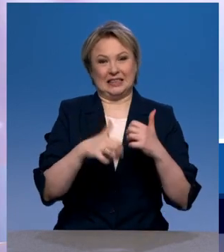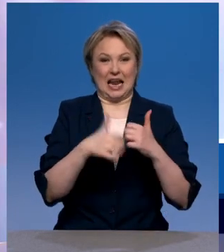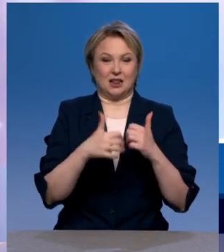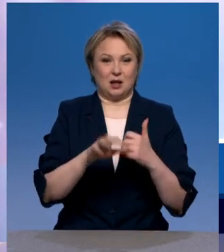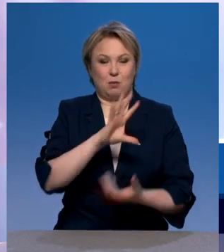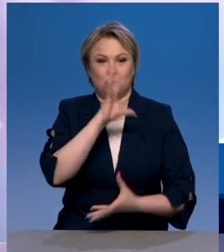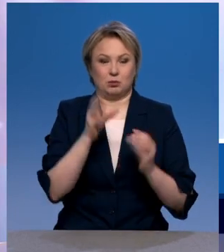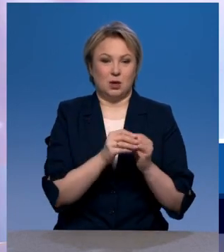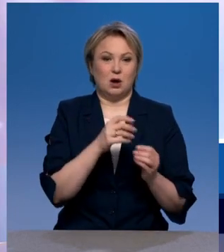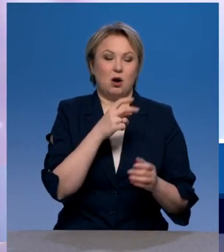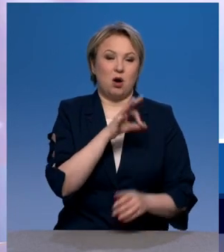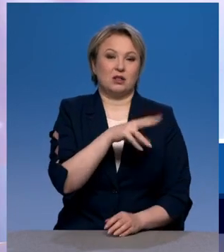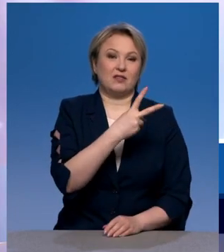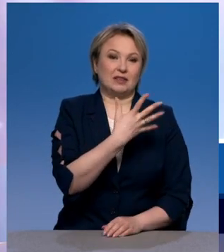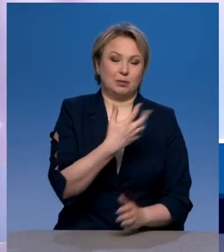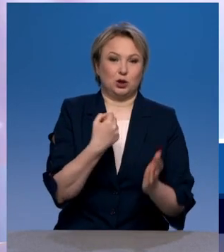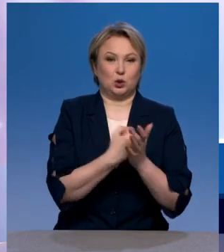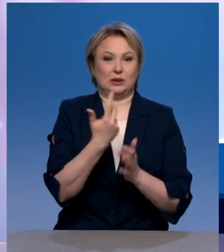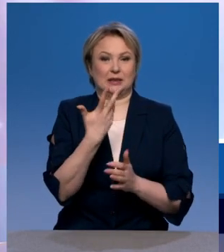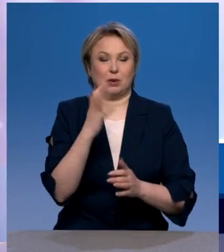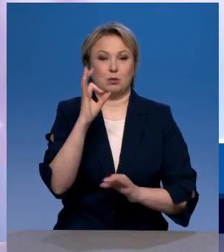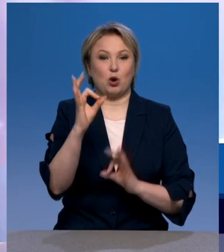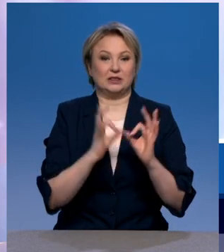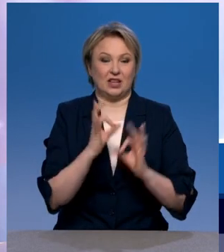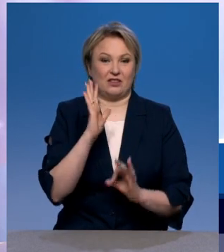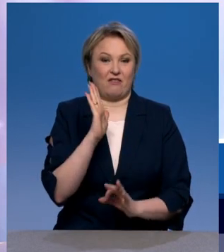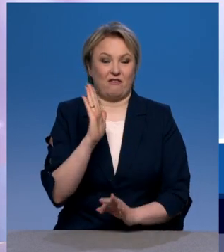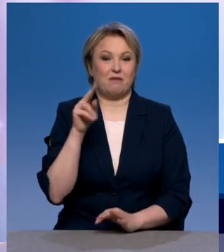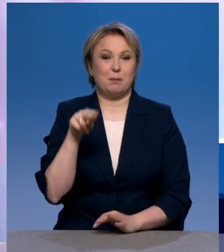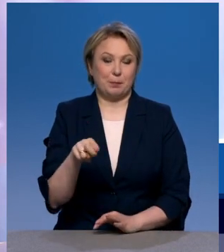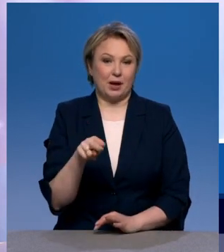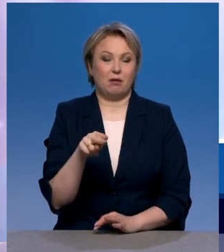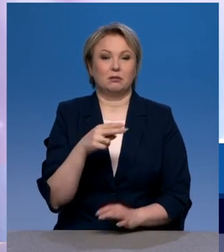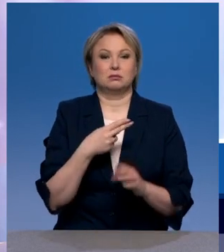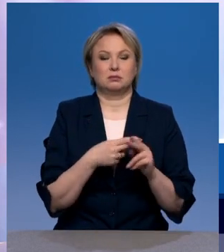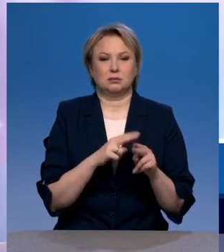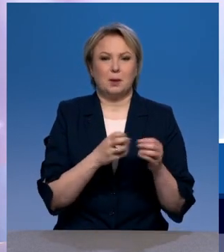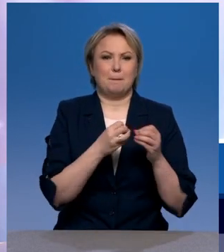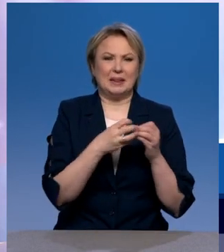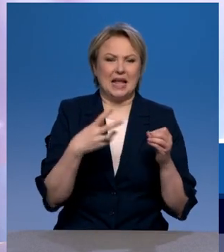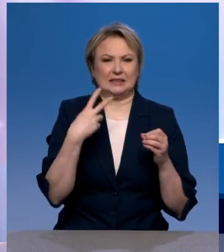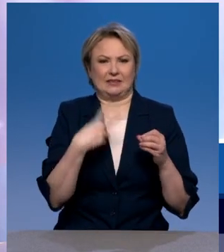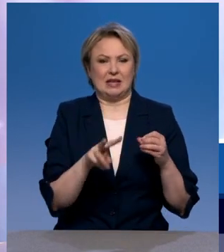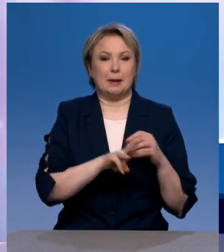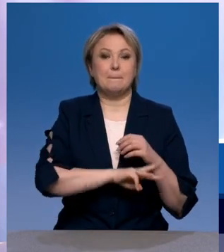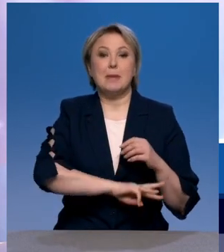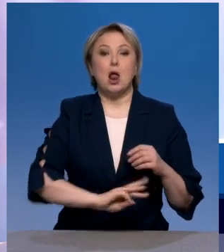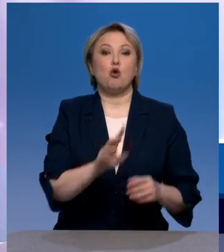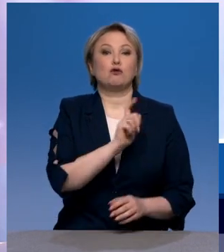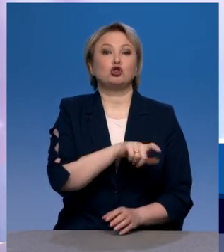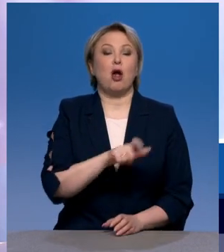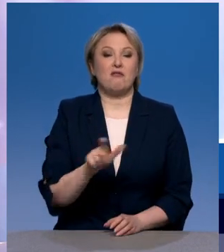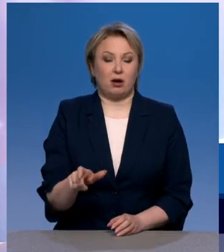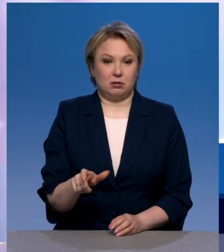25-35% ВВП, это доля неформальной экономики России, 15-20 миллионов человек, по-моему, да, вот,